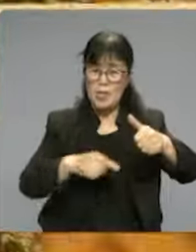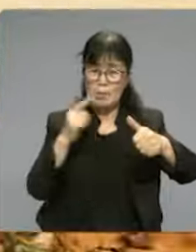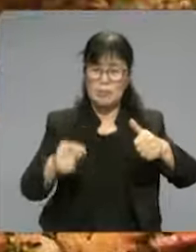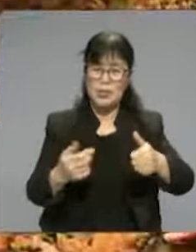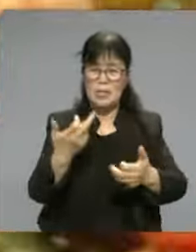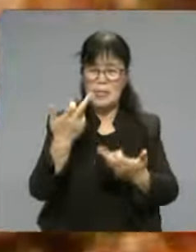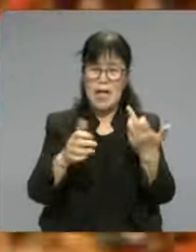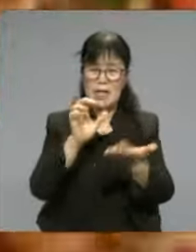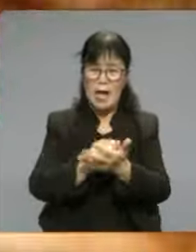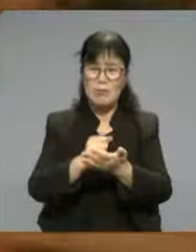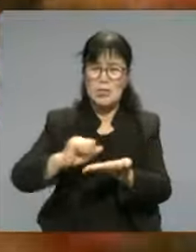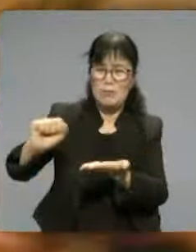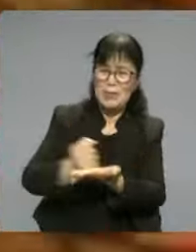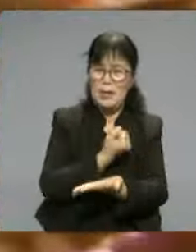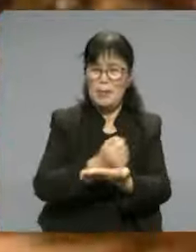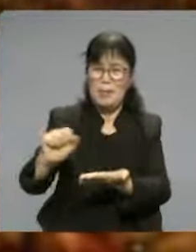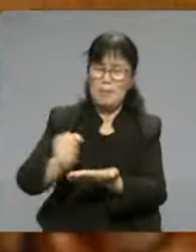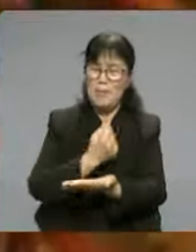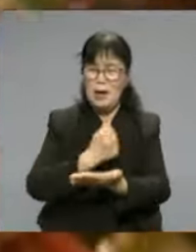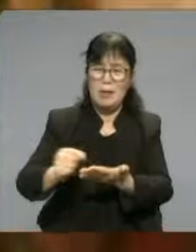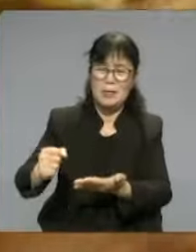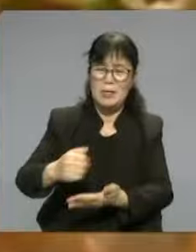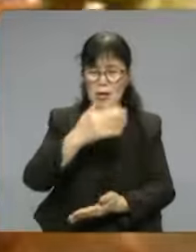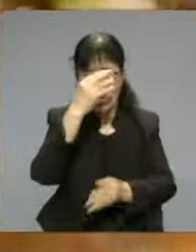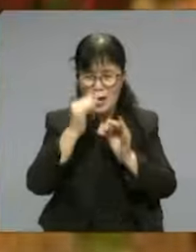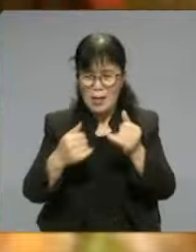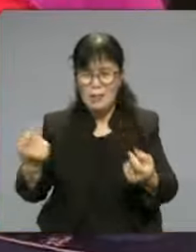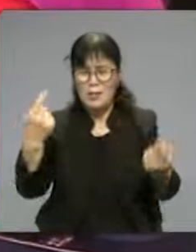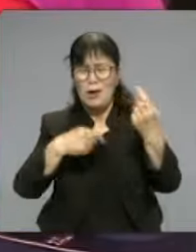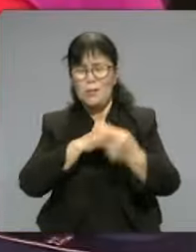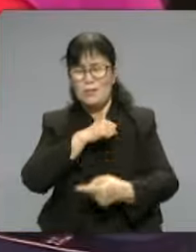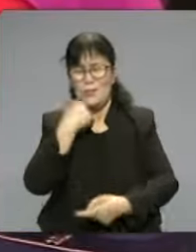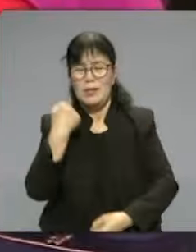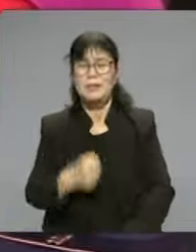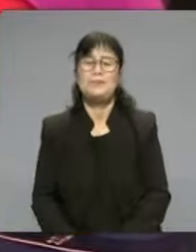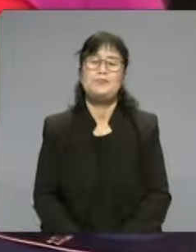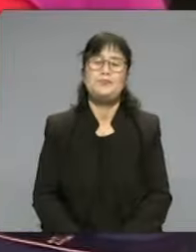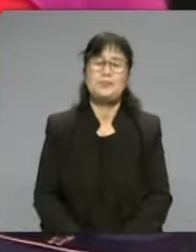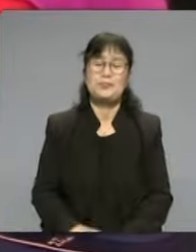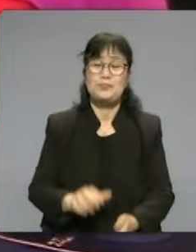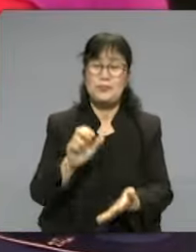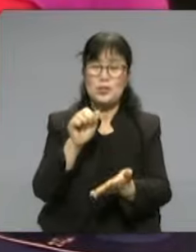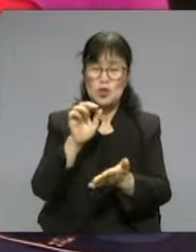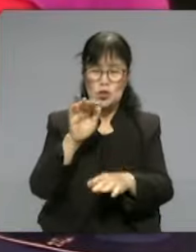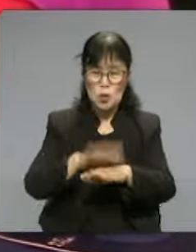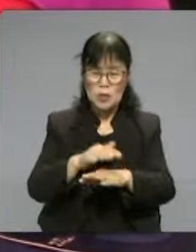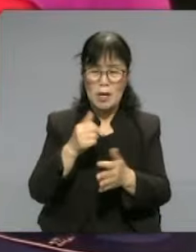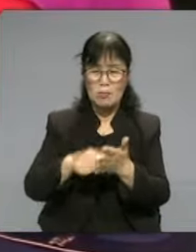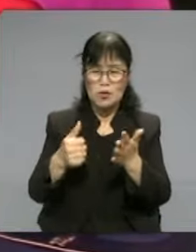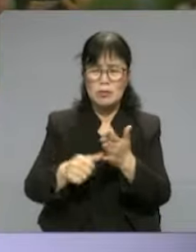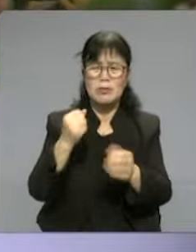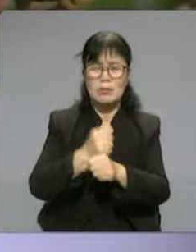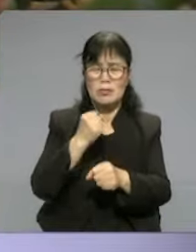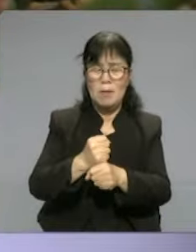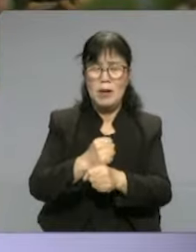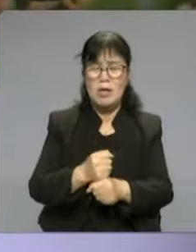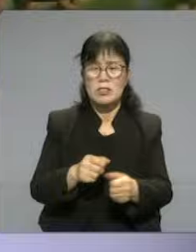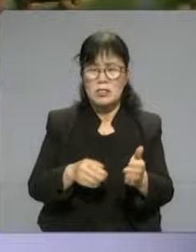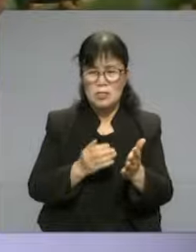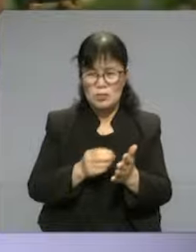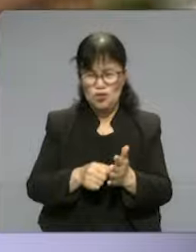비빔밥은 관람객들의 입맛을 사로잡습니다 기농 농산물 생산 지역으로 널리 알려진 양은